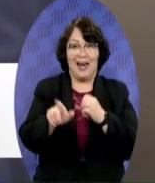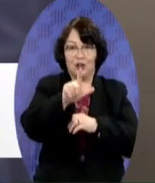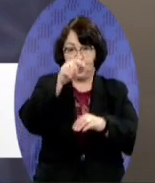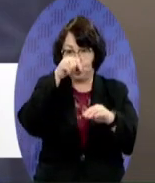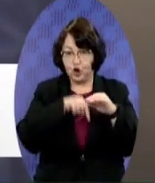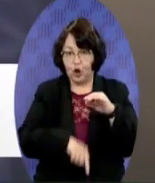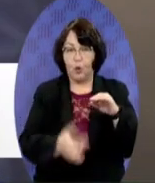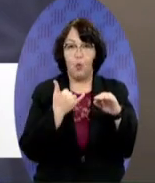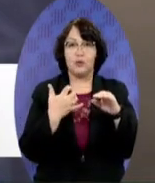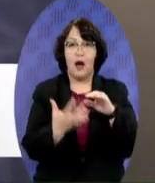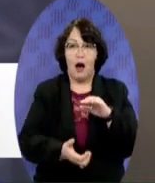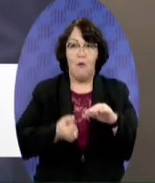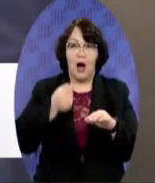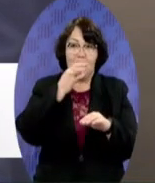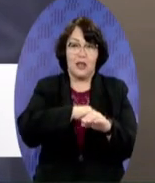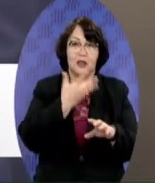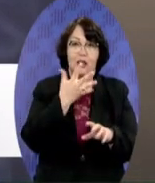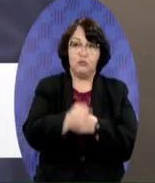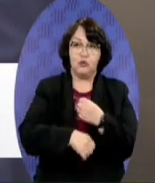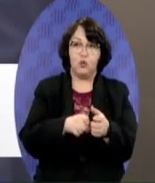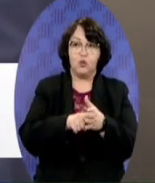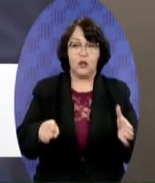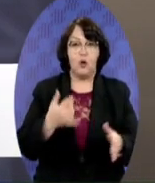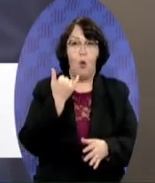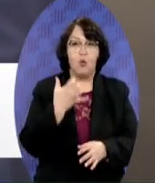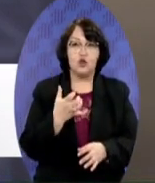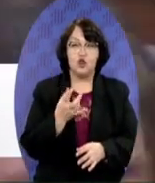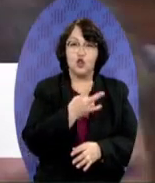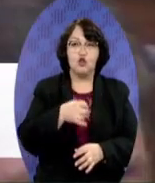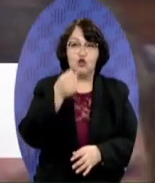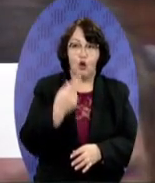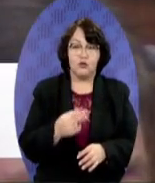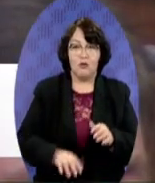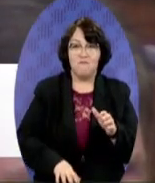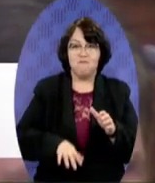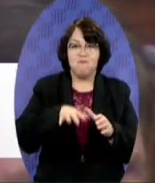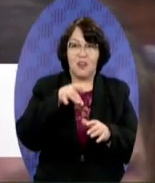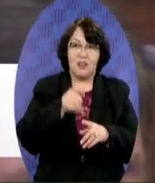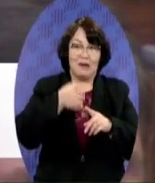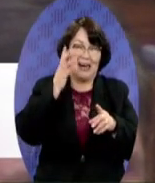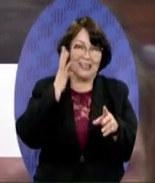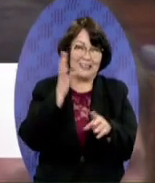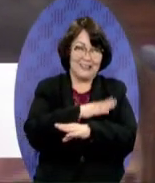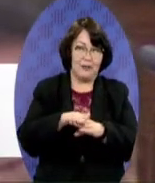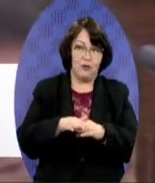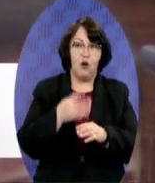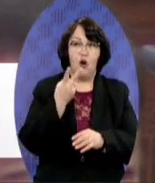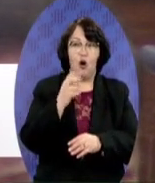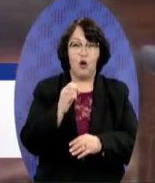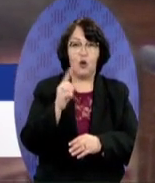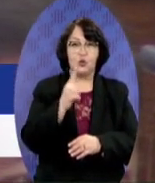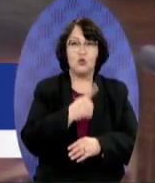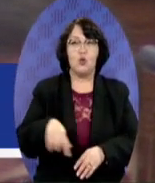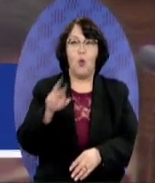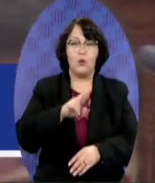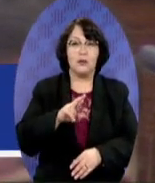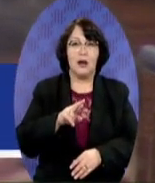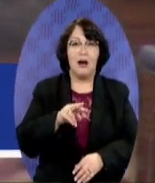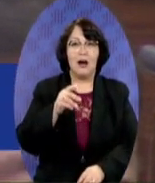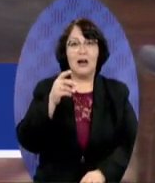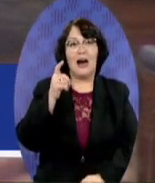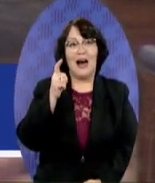нэгдүгээр 50 жилийн хугацаанд усны нөөцийг нэмэгдүүлэх нэг боломж байна гэж үзэж байгаа. 20-р зуун бол хар алтны төлөөх зуун байсан. 21-р зуун